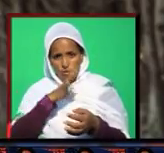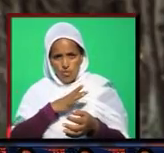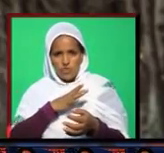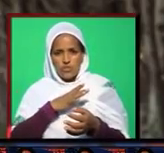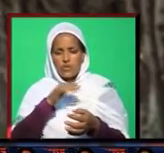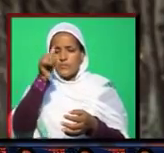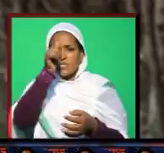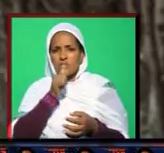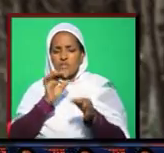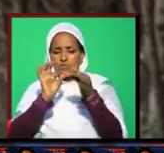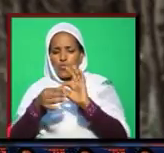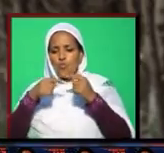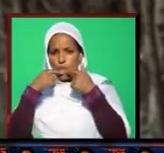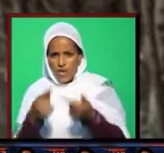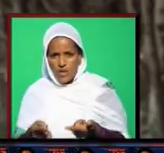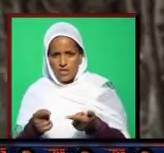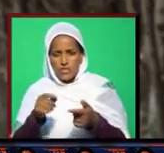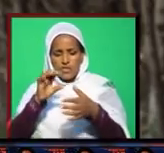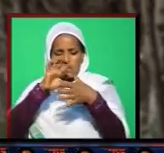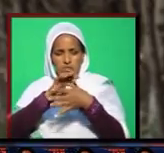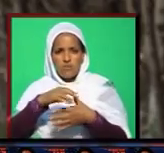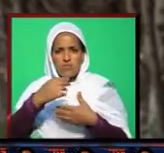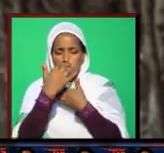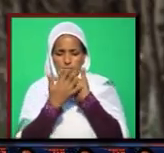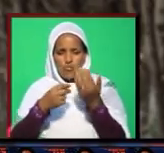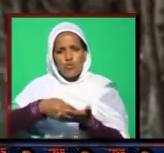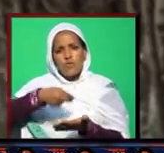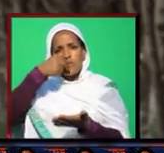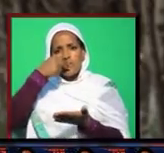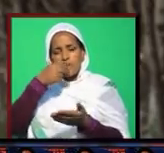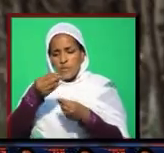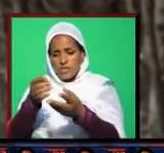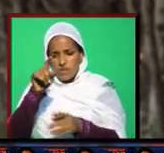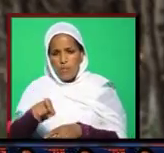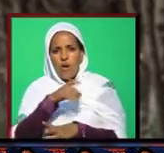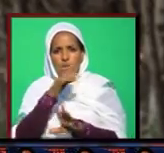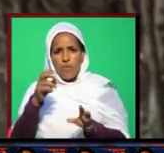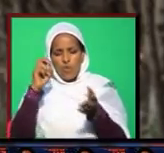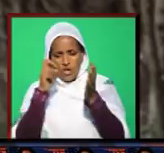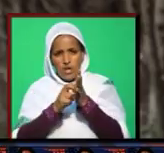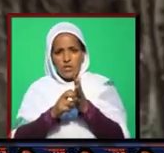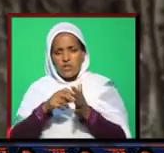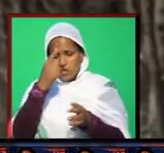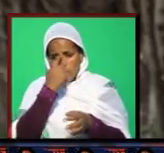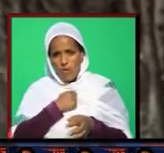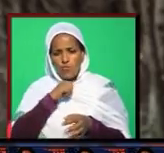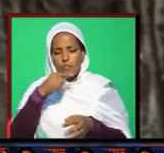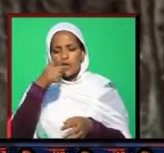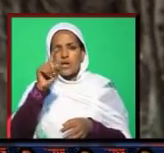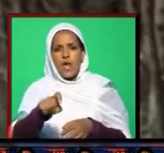ለማያምኑ ሰዎች ሚስጢራትን ተርጉሞ መናገር ስጋ ወደሙን ለማያምኑ መስጠት እንደማይገባ ወንጌልን ለማያምኑ